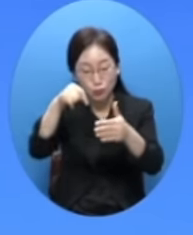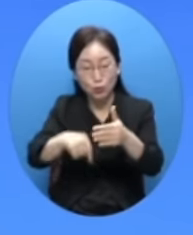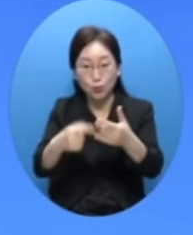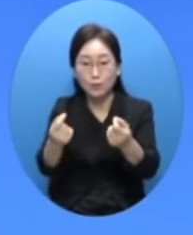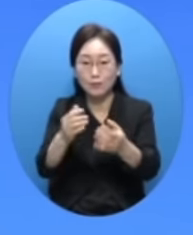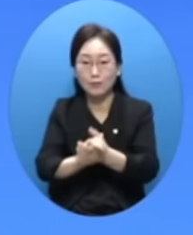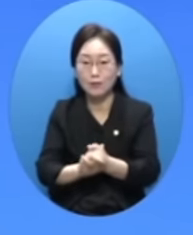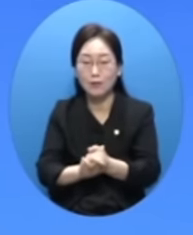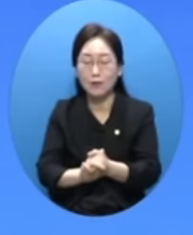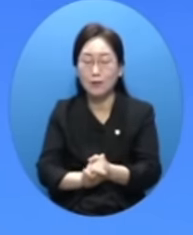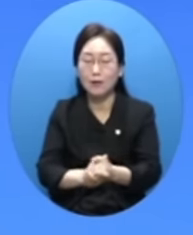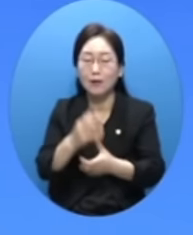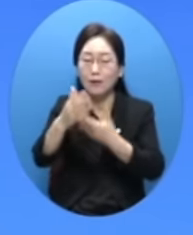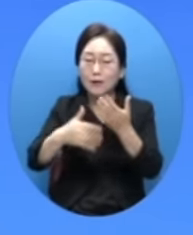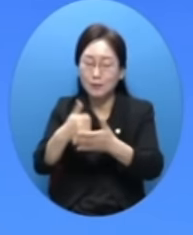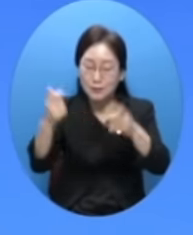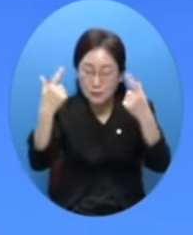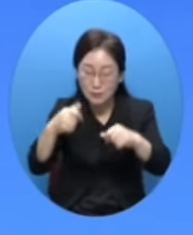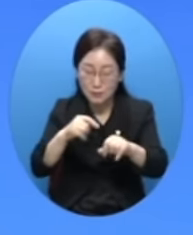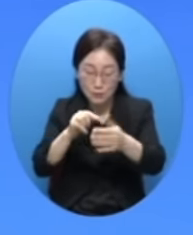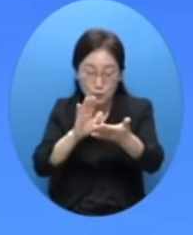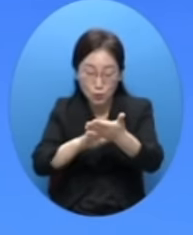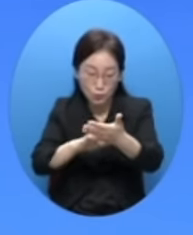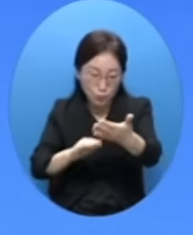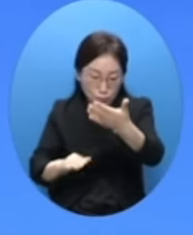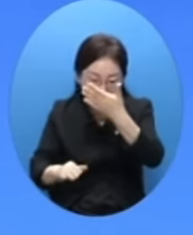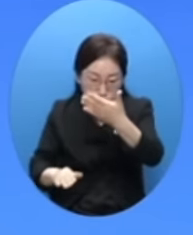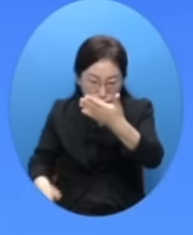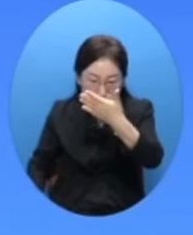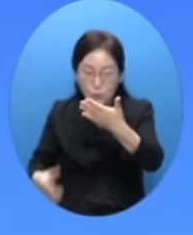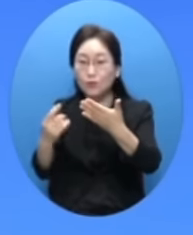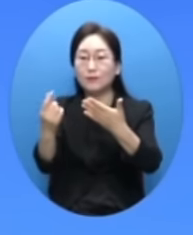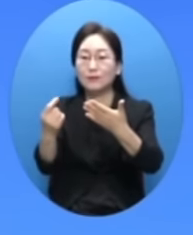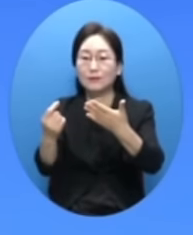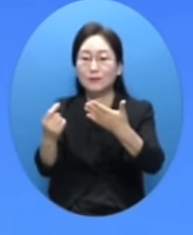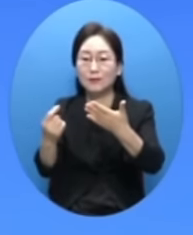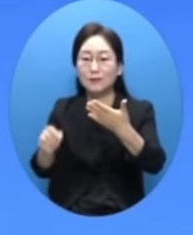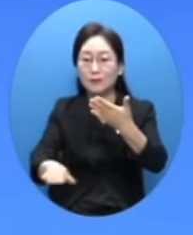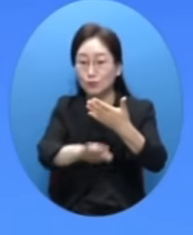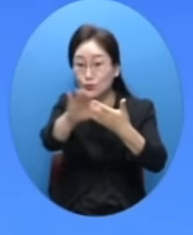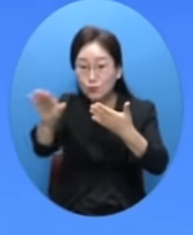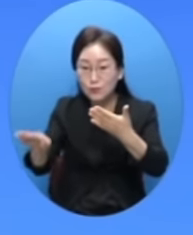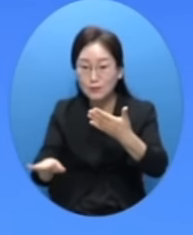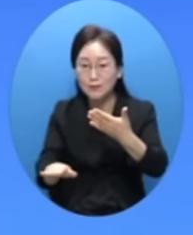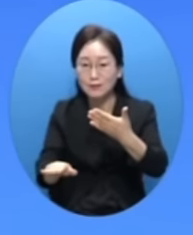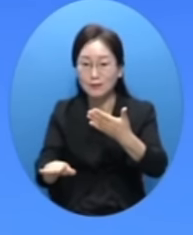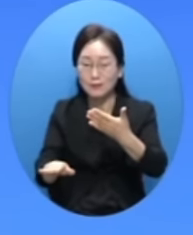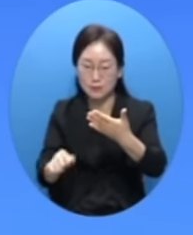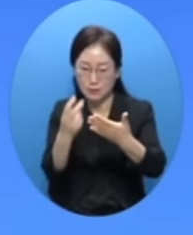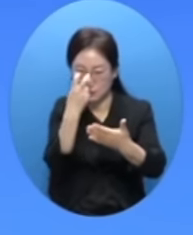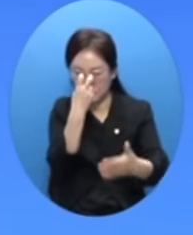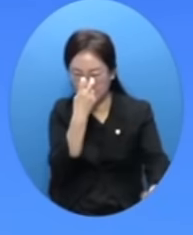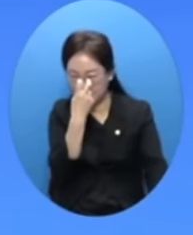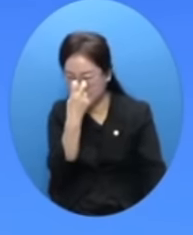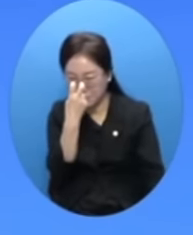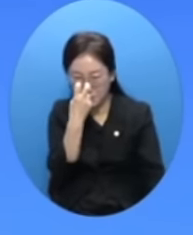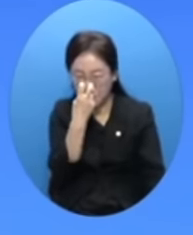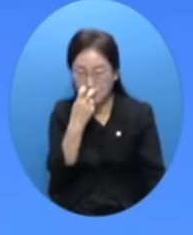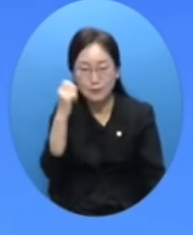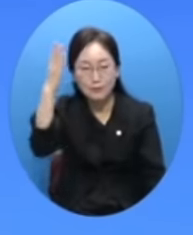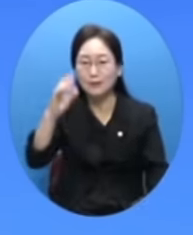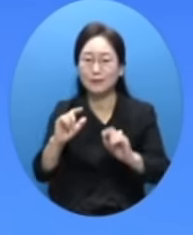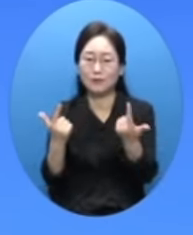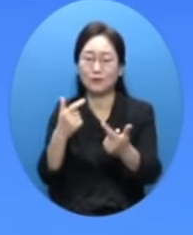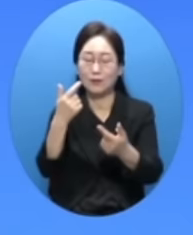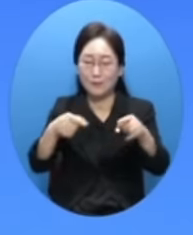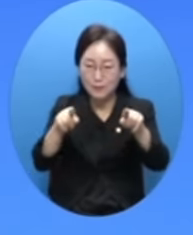우리를 늘 우리의 손바닥을 보듯이 우리를 지켜보시고 잊지 아니하시고